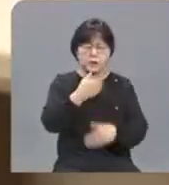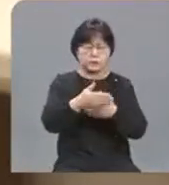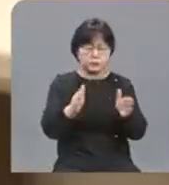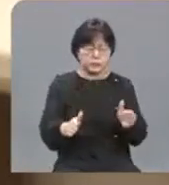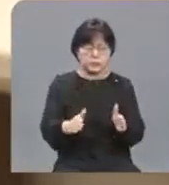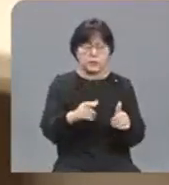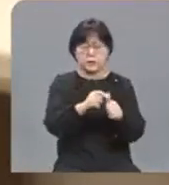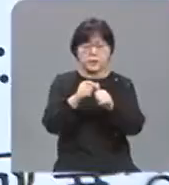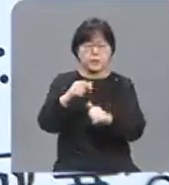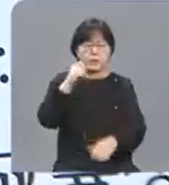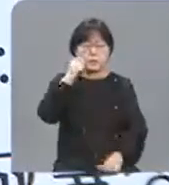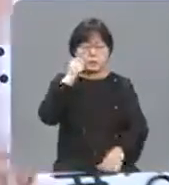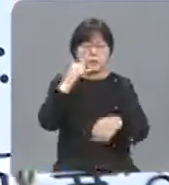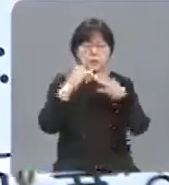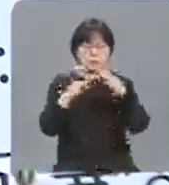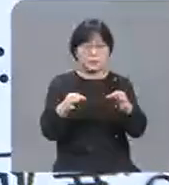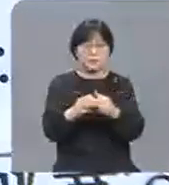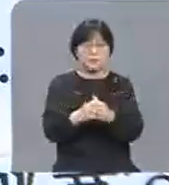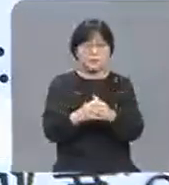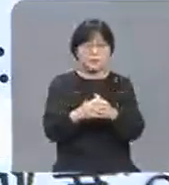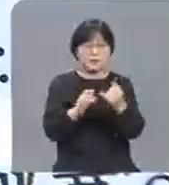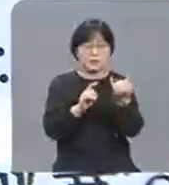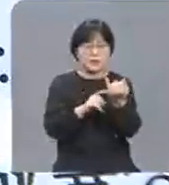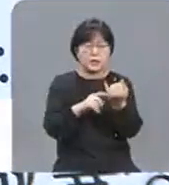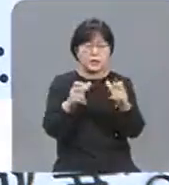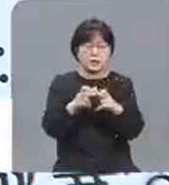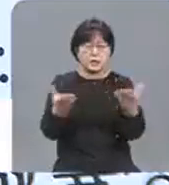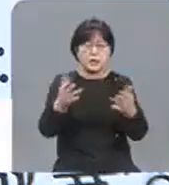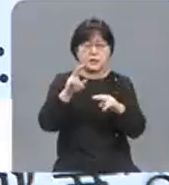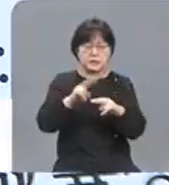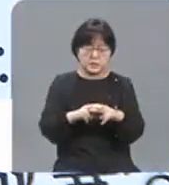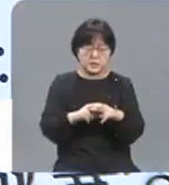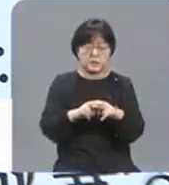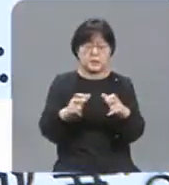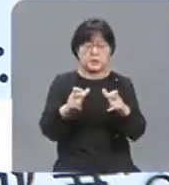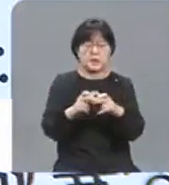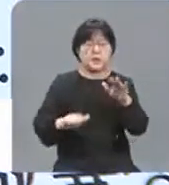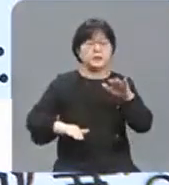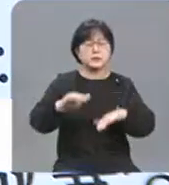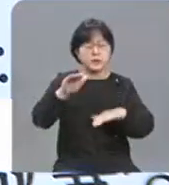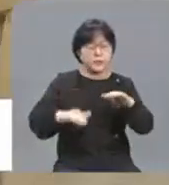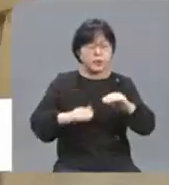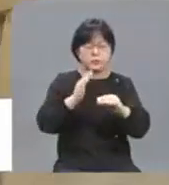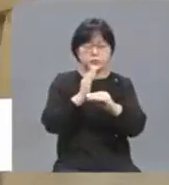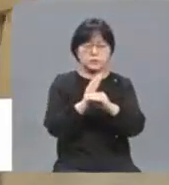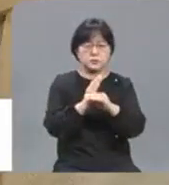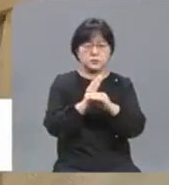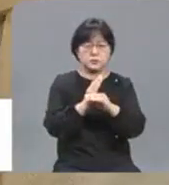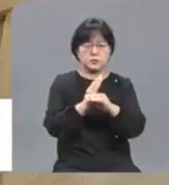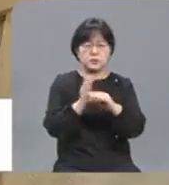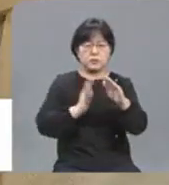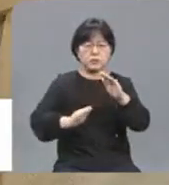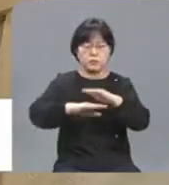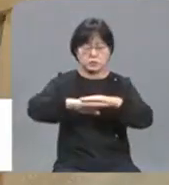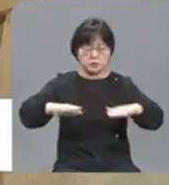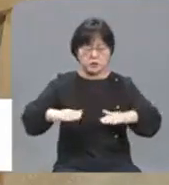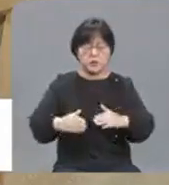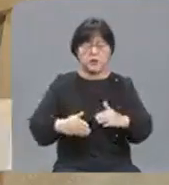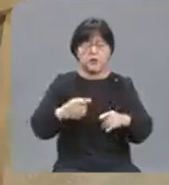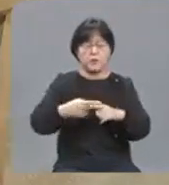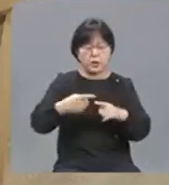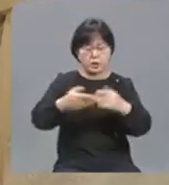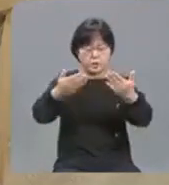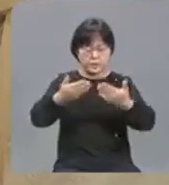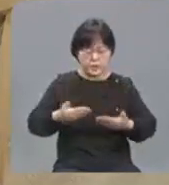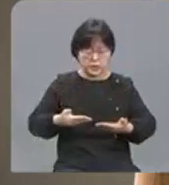배치 받지 못한 김씨 김씨는 장애인 일자리 마저도 장애인을 차별하고 있다며 공정한 평가를 받게 해